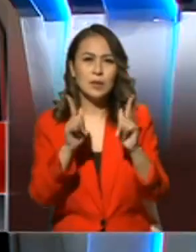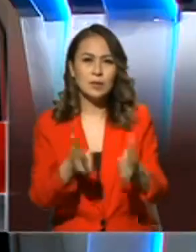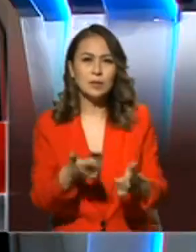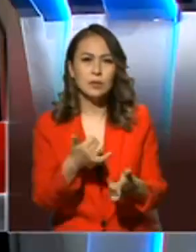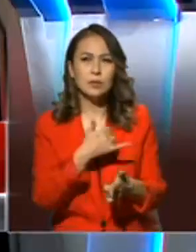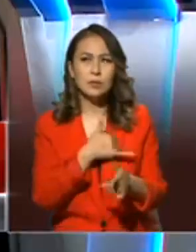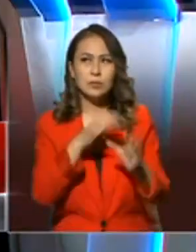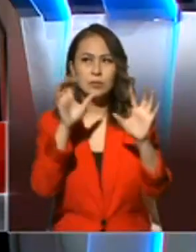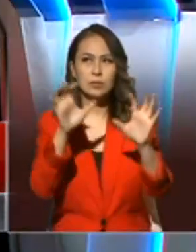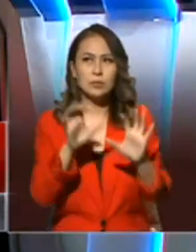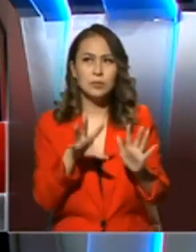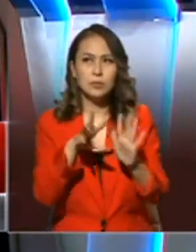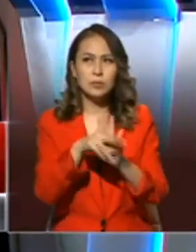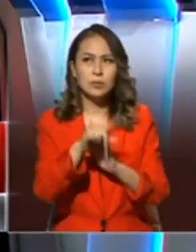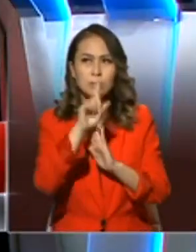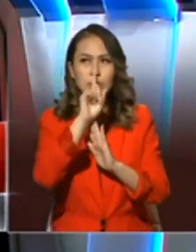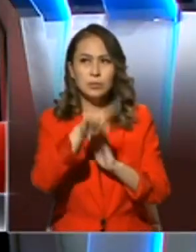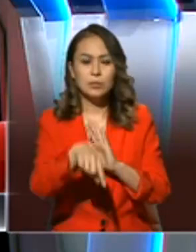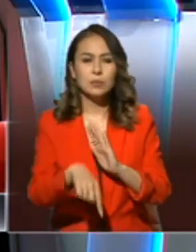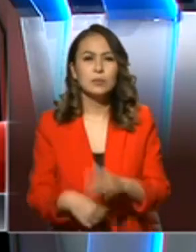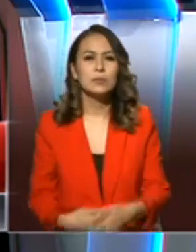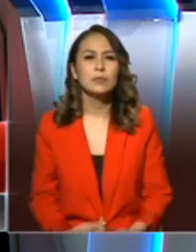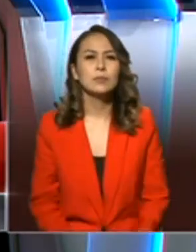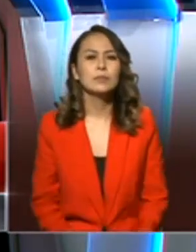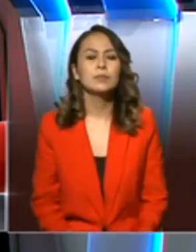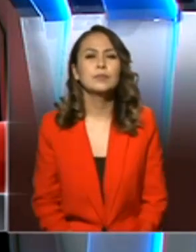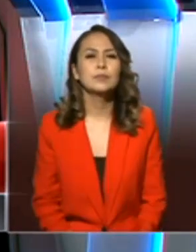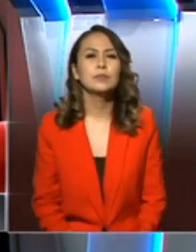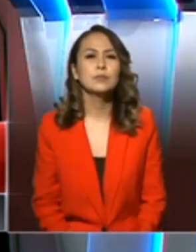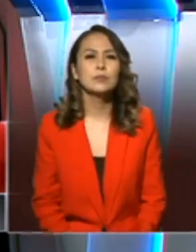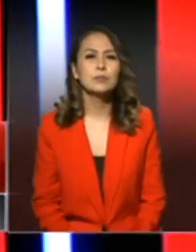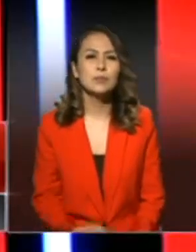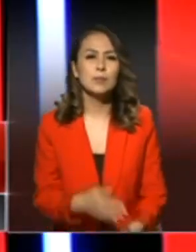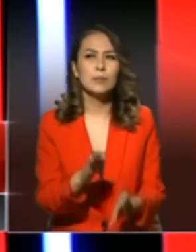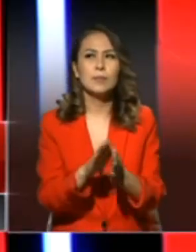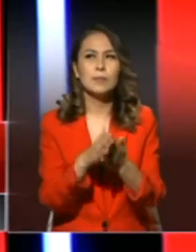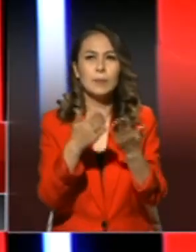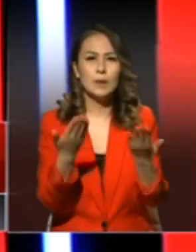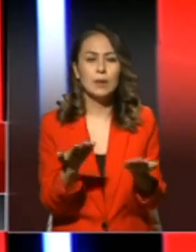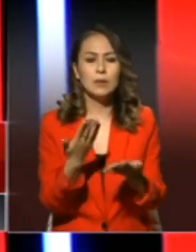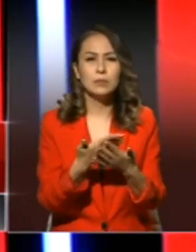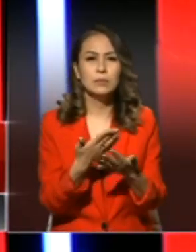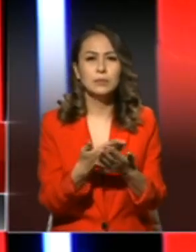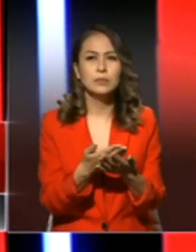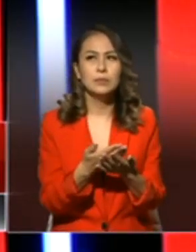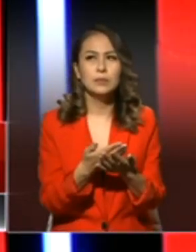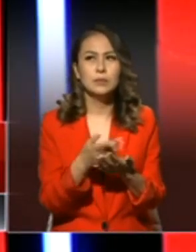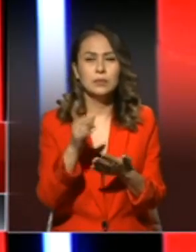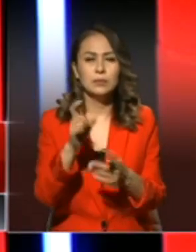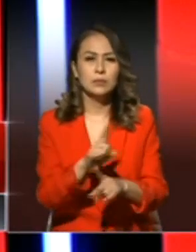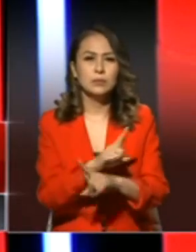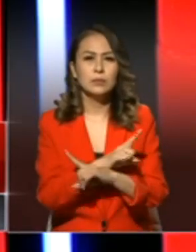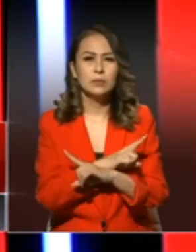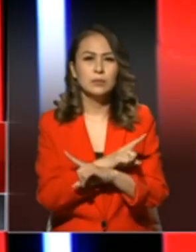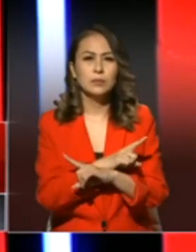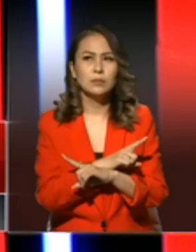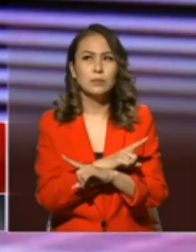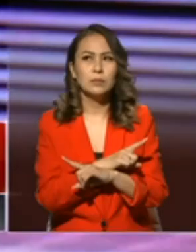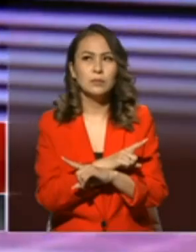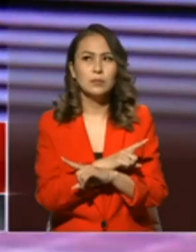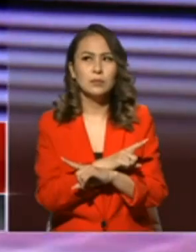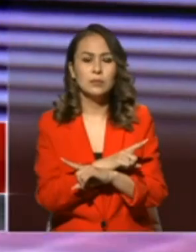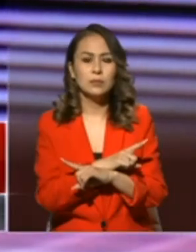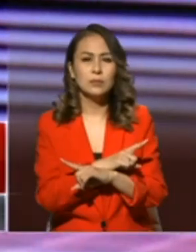сондай заңды енгізбесек, осы мақта сұрай береміз. Бізде мысалға мәйітті ашады ғой, егер қайтыс болып жатса. Келісім бермесе,